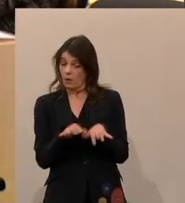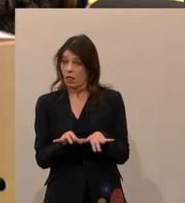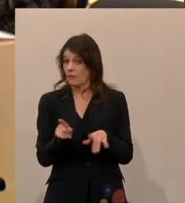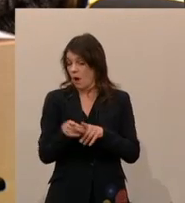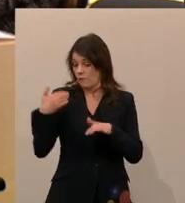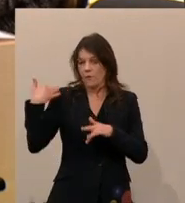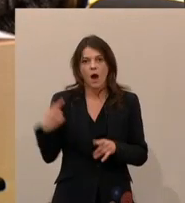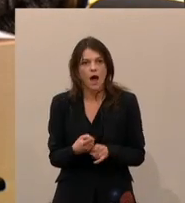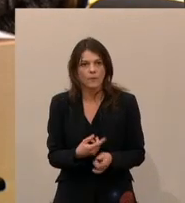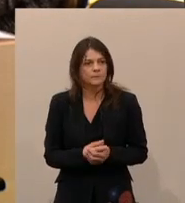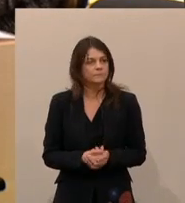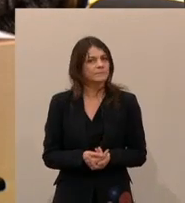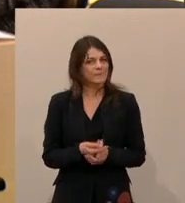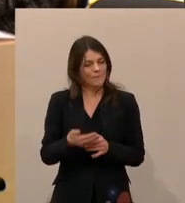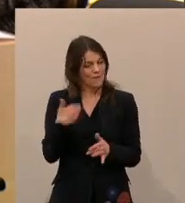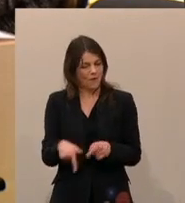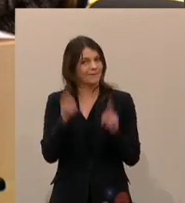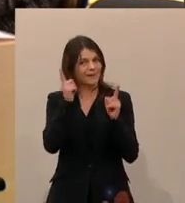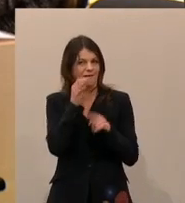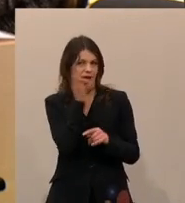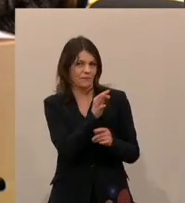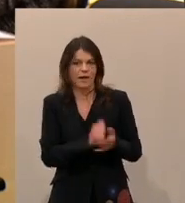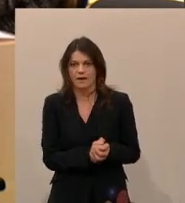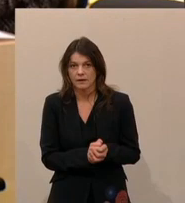im Vorfeld dieser dringlichen Anfrage,